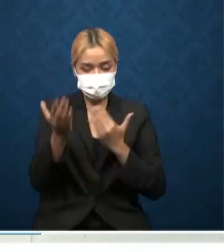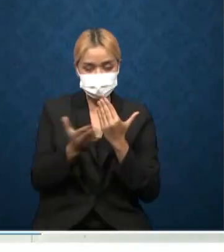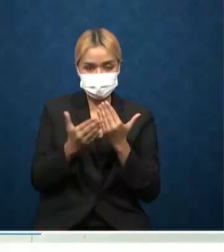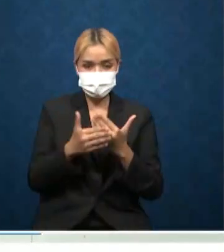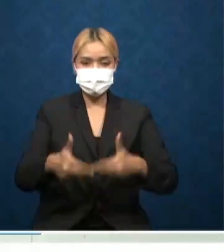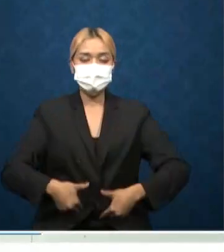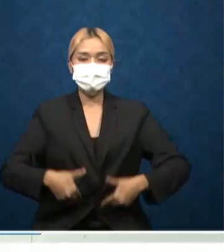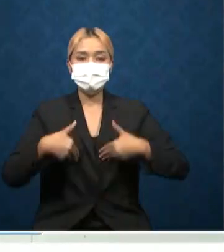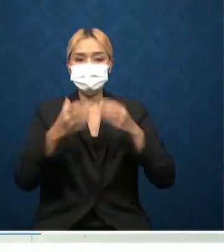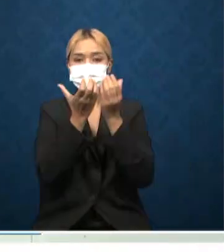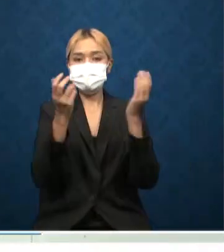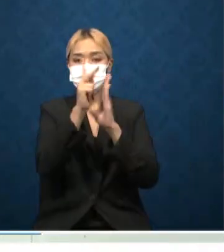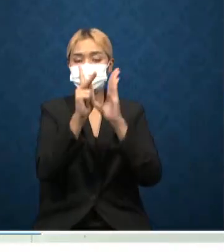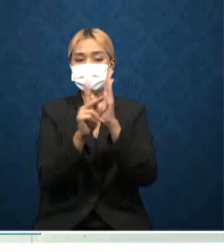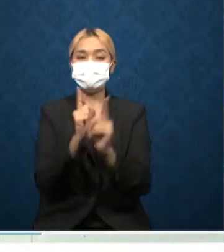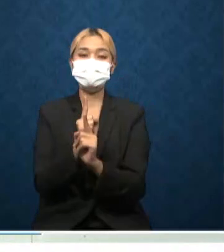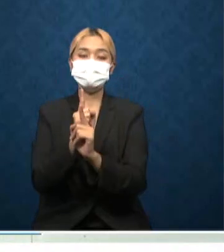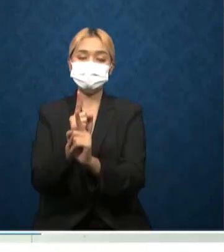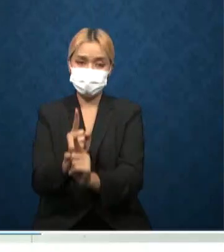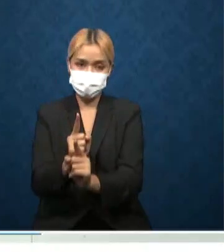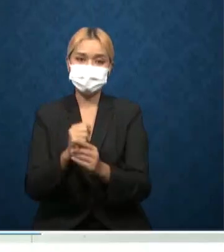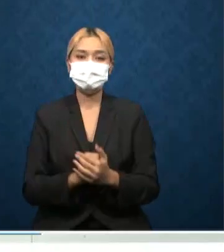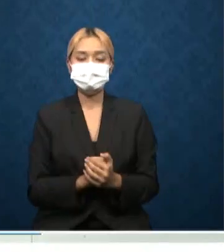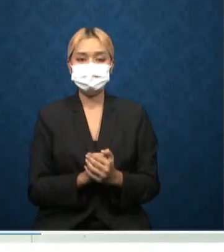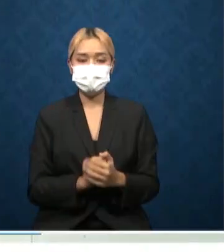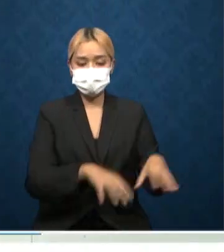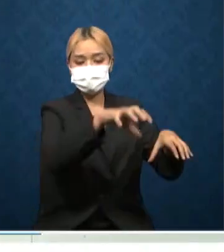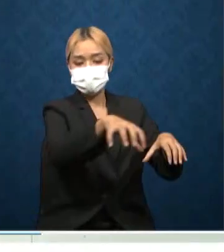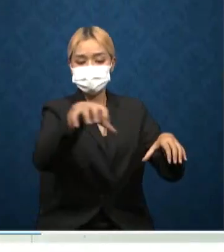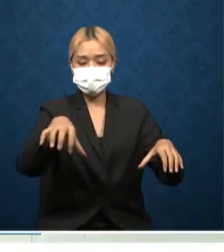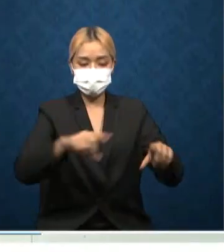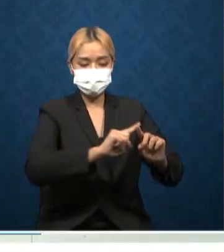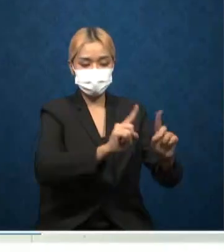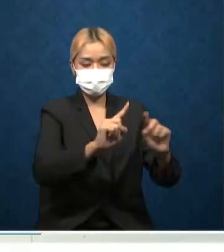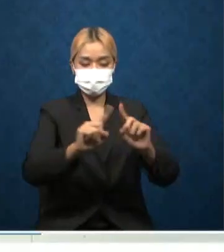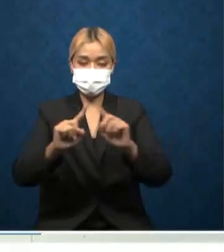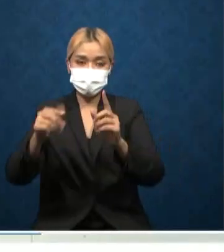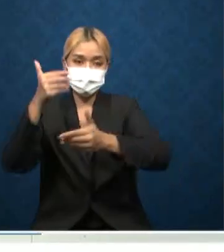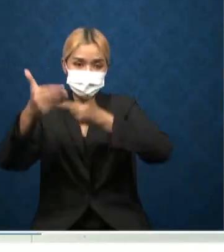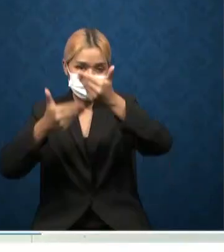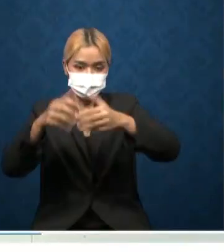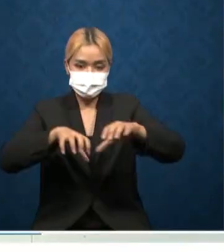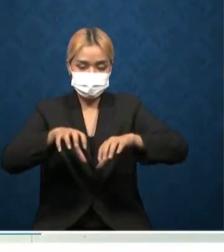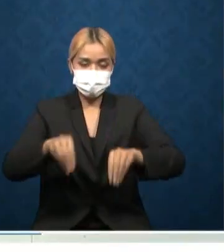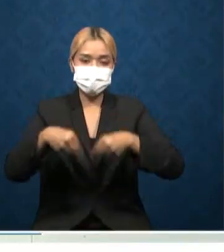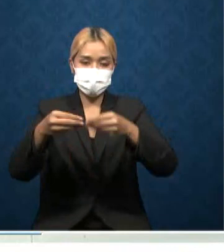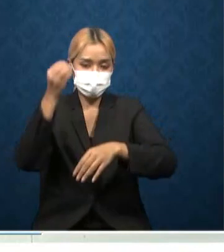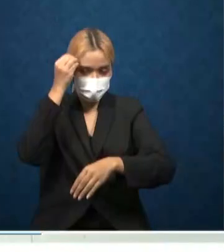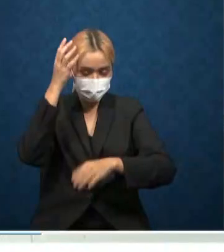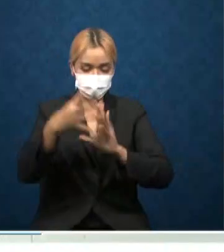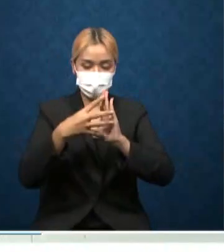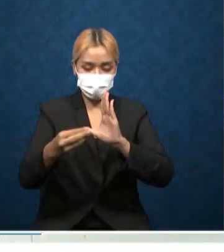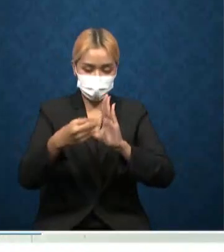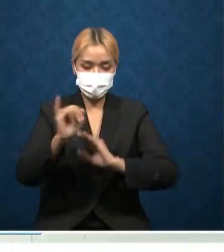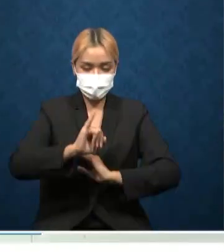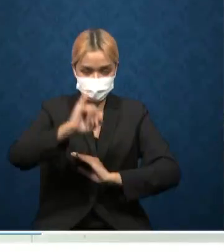ประชาธิปไตยภายใต้บริบทของแต่ละพื้นที่โดยดำเนินกิจกรรมเพื่อเผยแพร่ความรู้ความเข้าใจที่